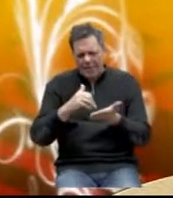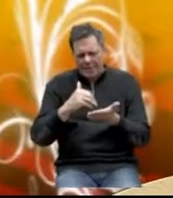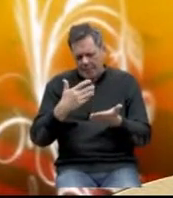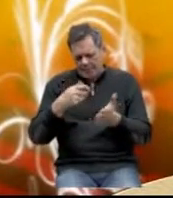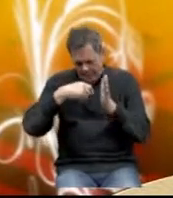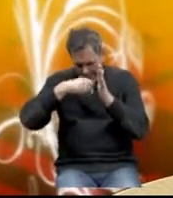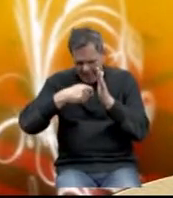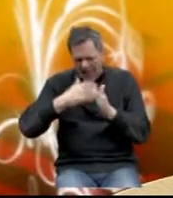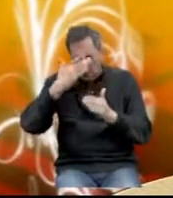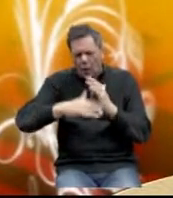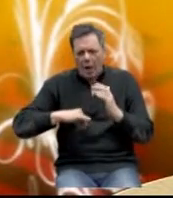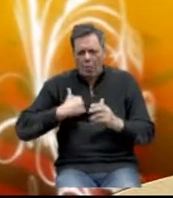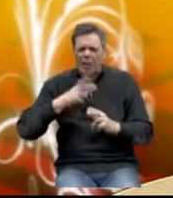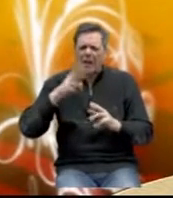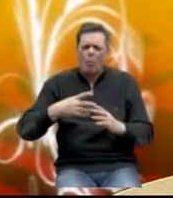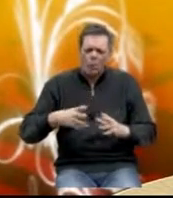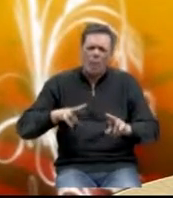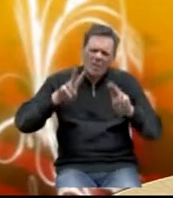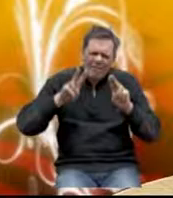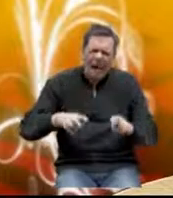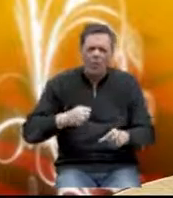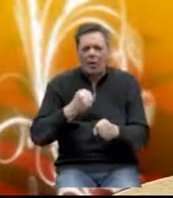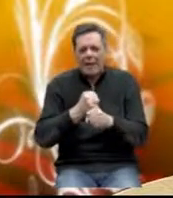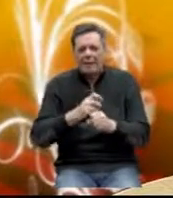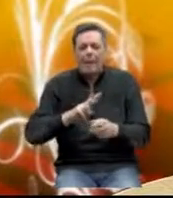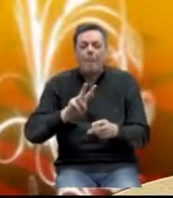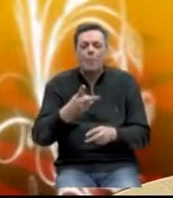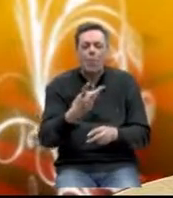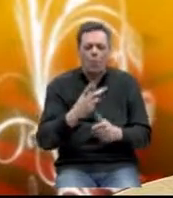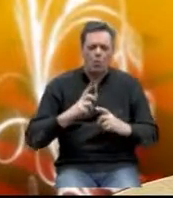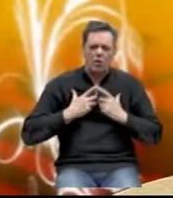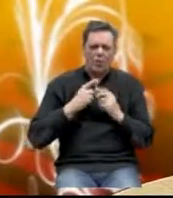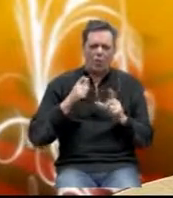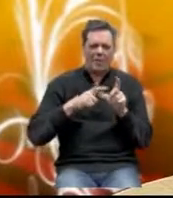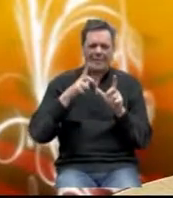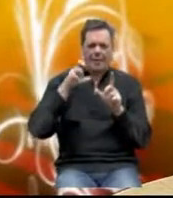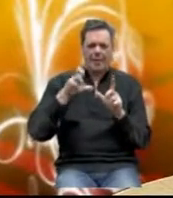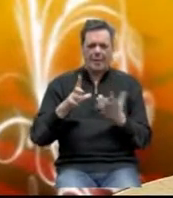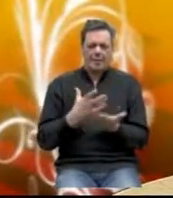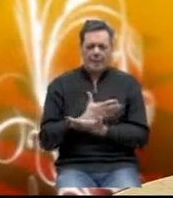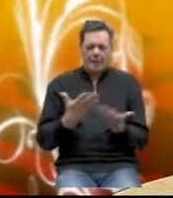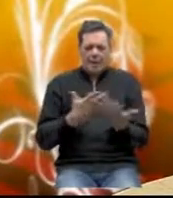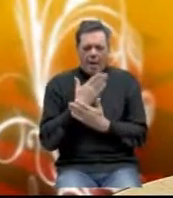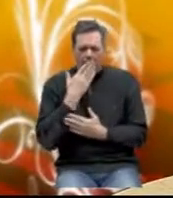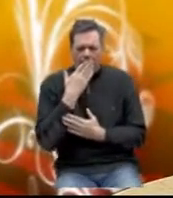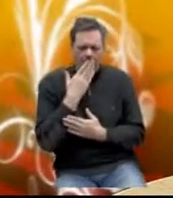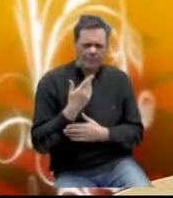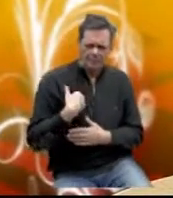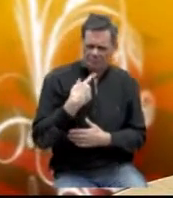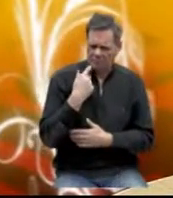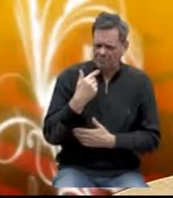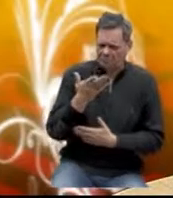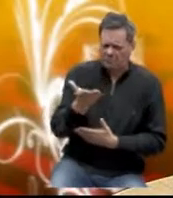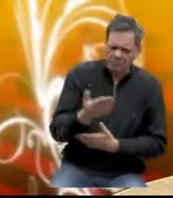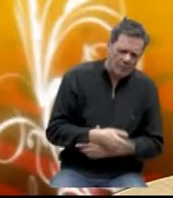do kraja godine, da možemo zaista djelovati na promjenu životnog stila. Jer gledajte, ste govorili, pa se eto